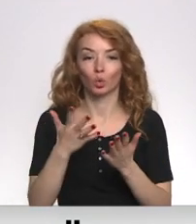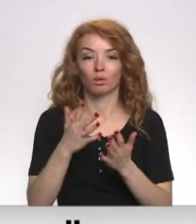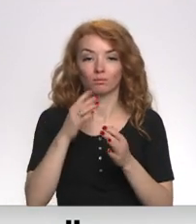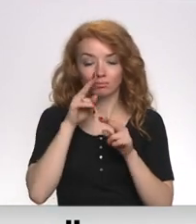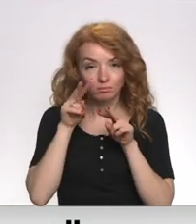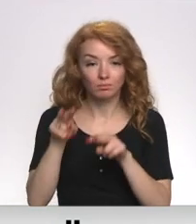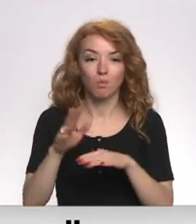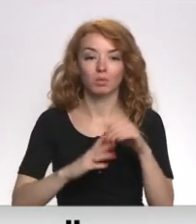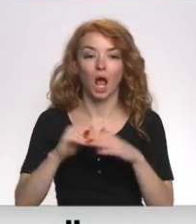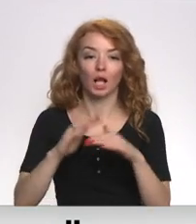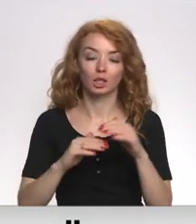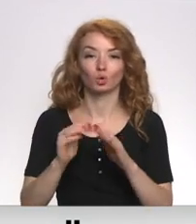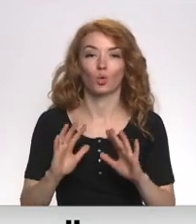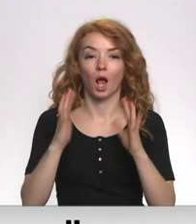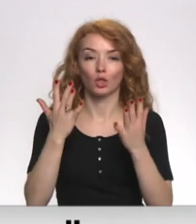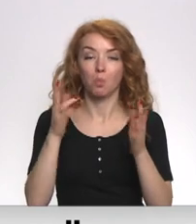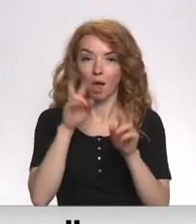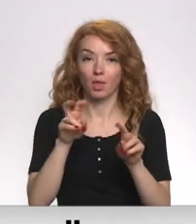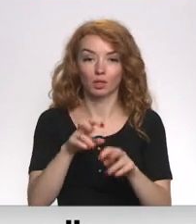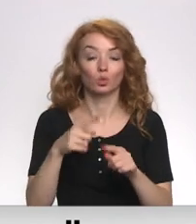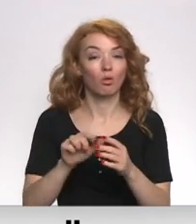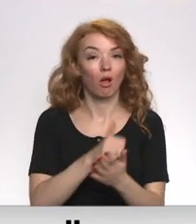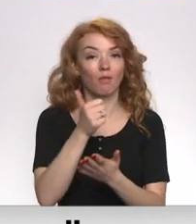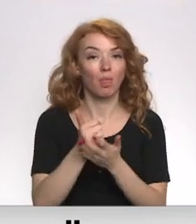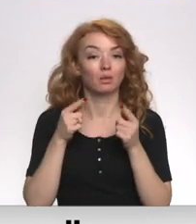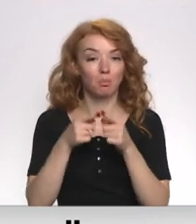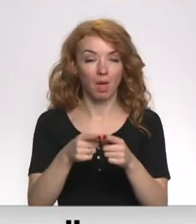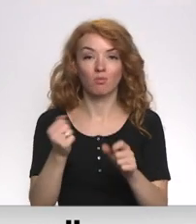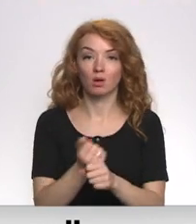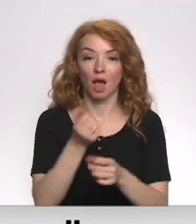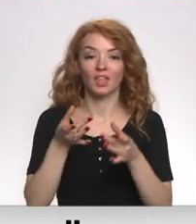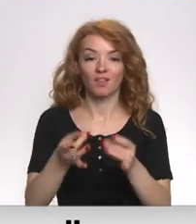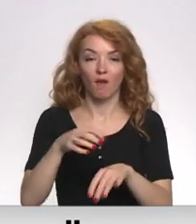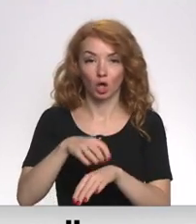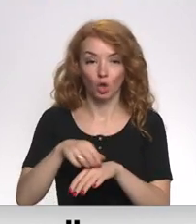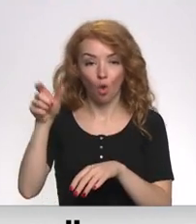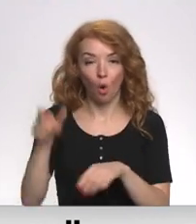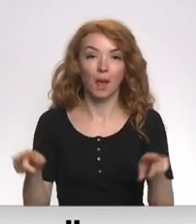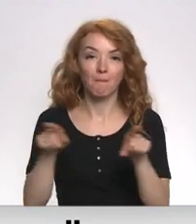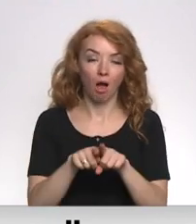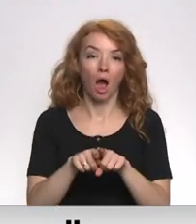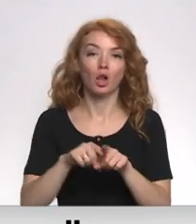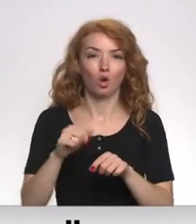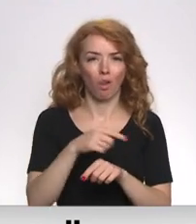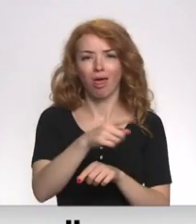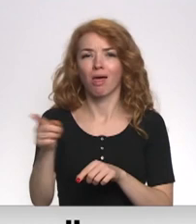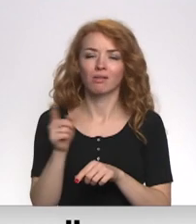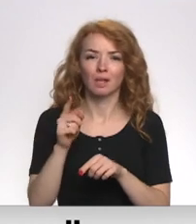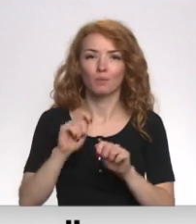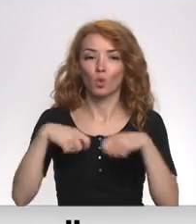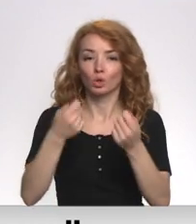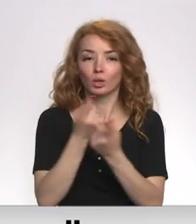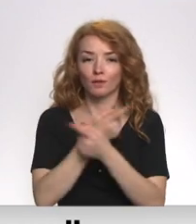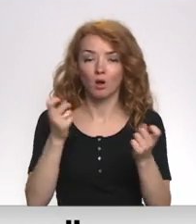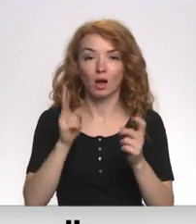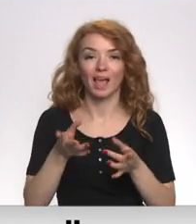tieši praktisku gadījumu analīzei. Un galvenais mērķis ne tikai infektologiem, bet tik vienam kolēģim nodot ziņu, ka vismaz